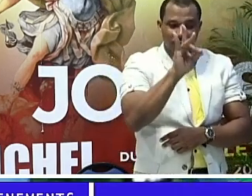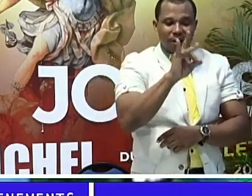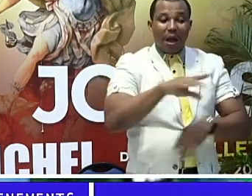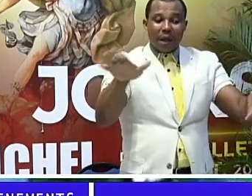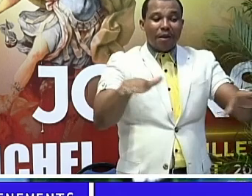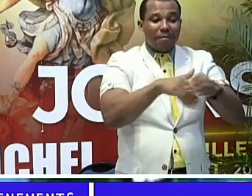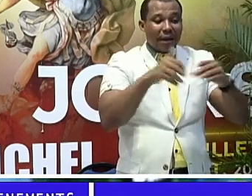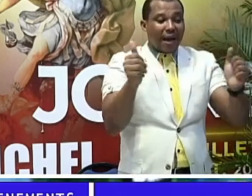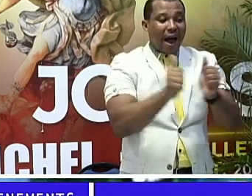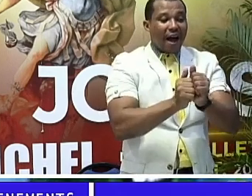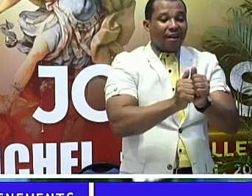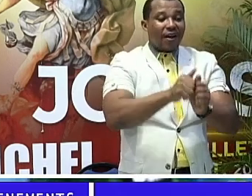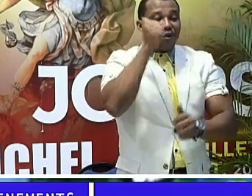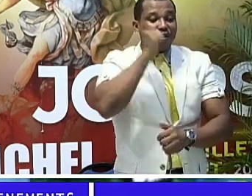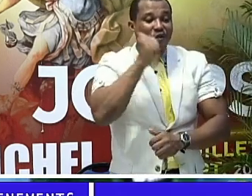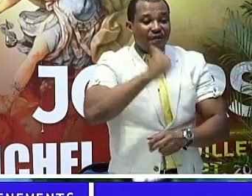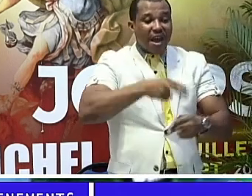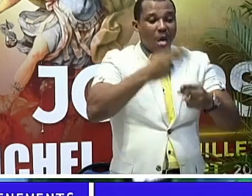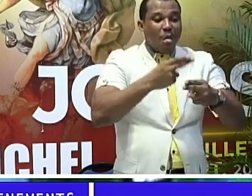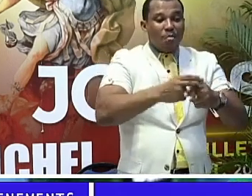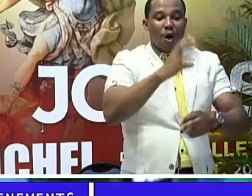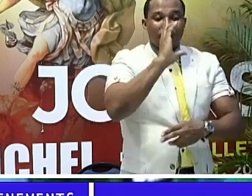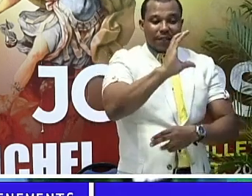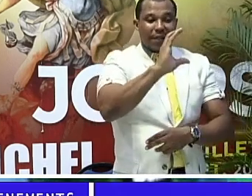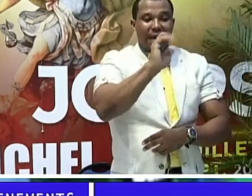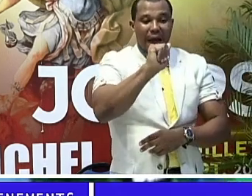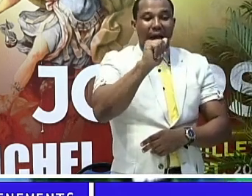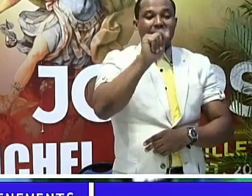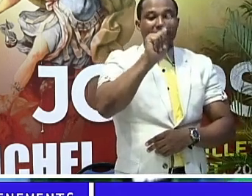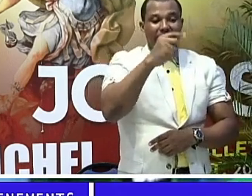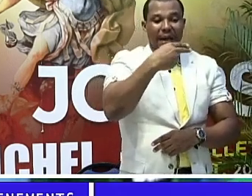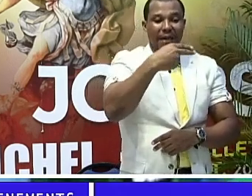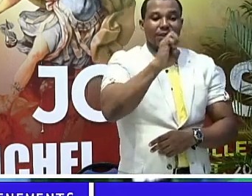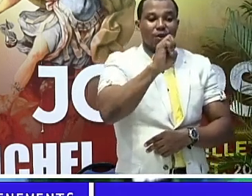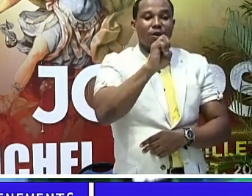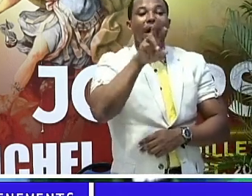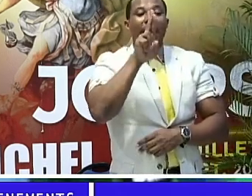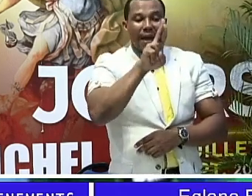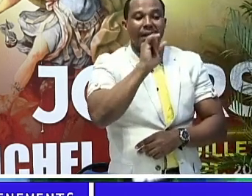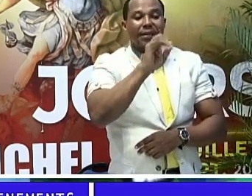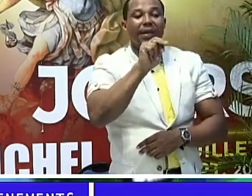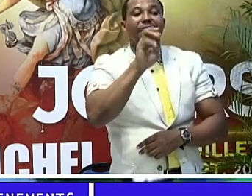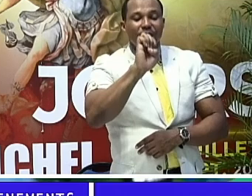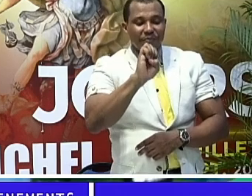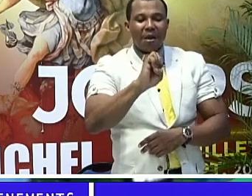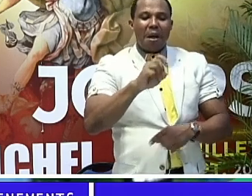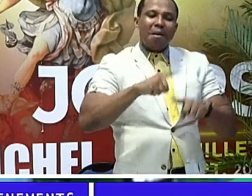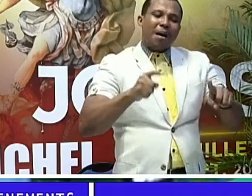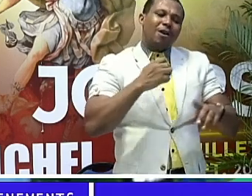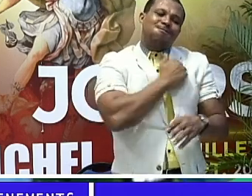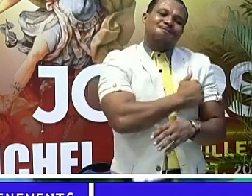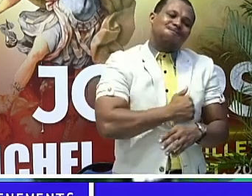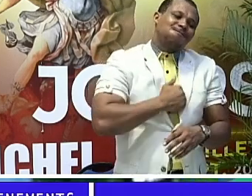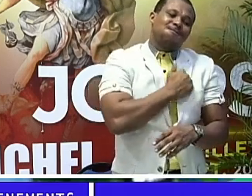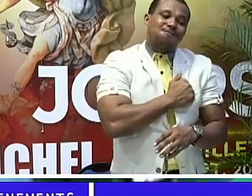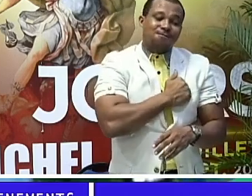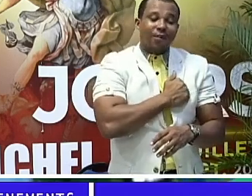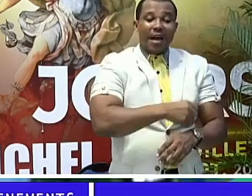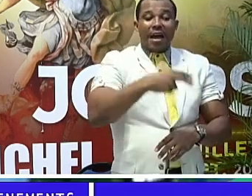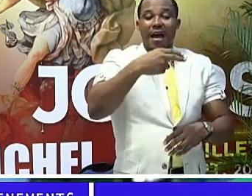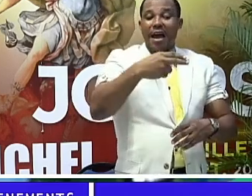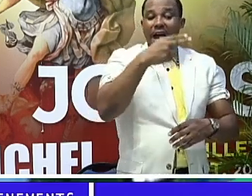une dame qui relait Catherine d'Aragon. Mais malheureusement, Henri VIII est passé